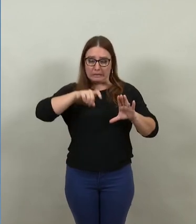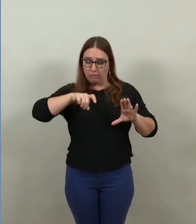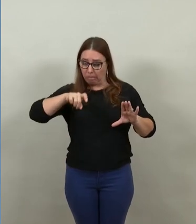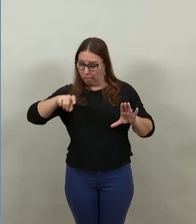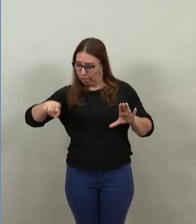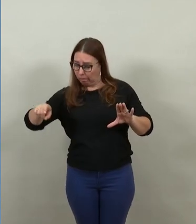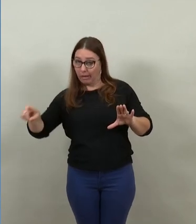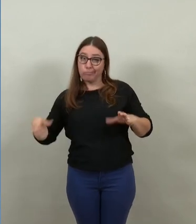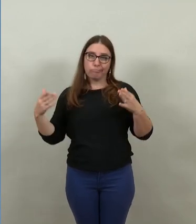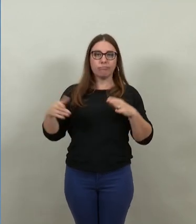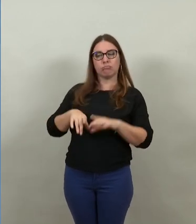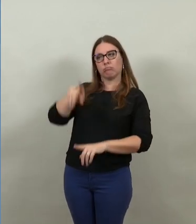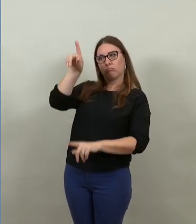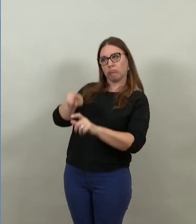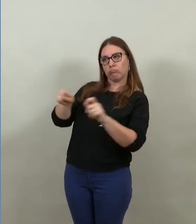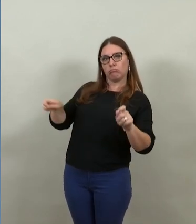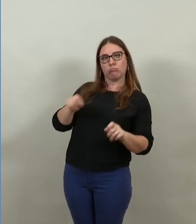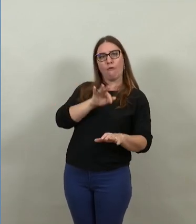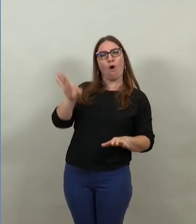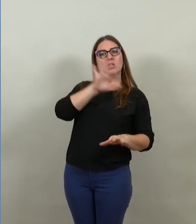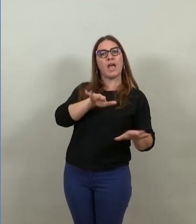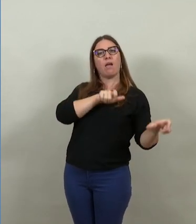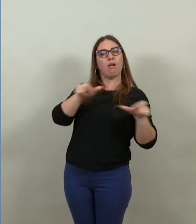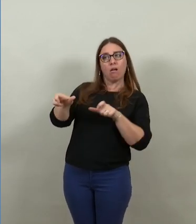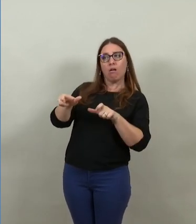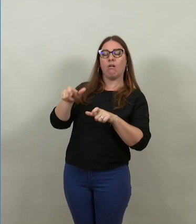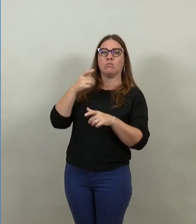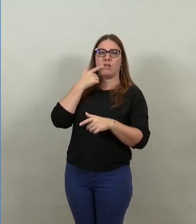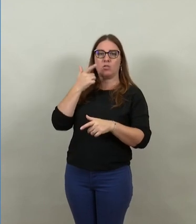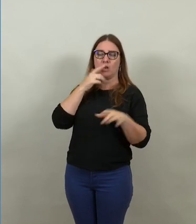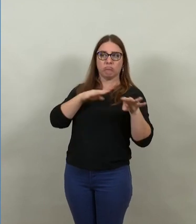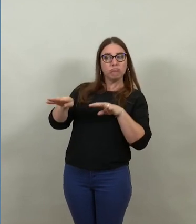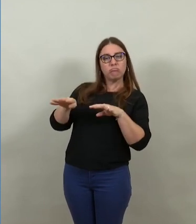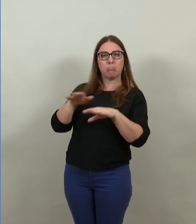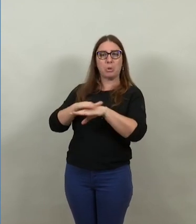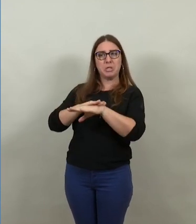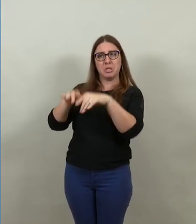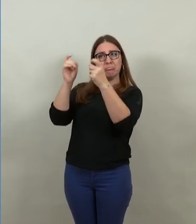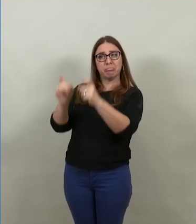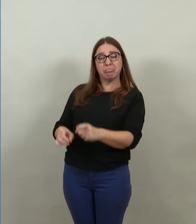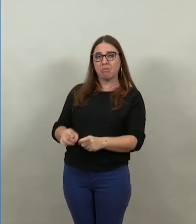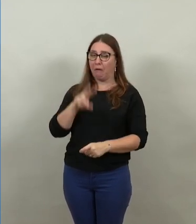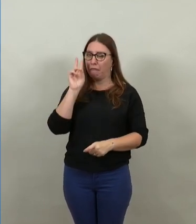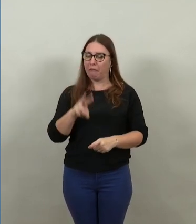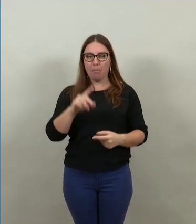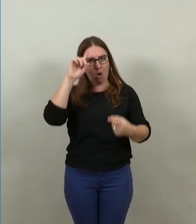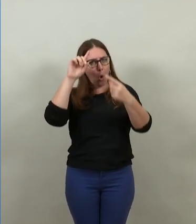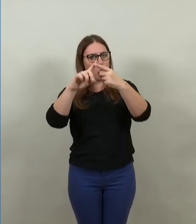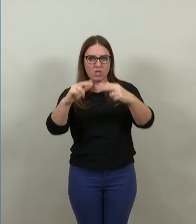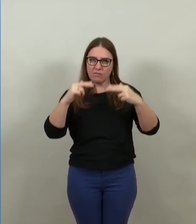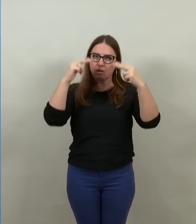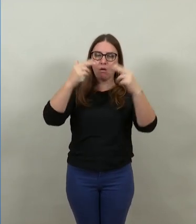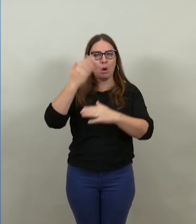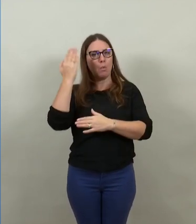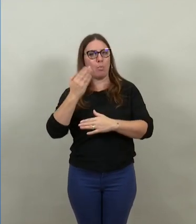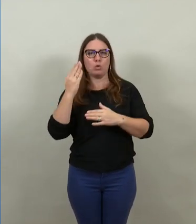sondages sur le regard que portent les Français sur leurs hommes et femmes politiques montrre des attentes légitimes toujours plus forte en matière